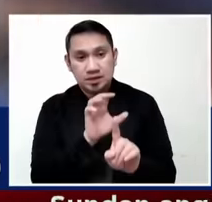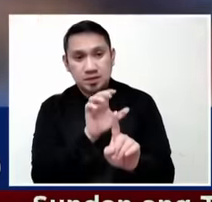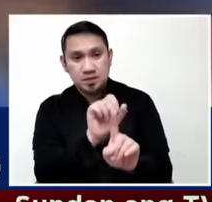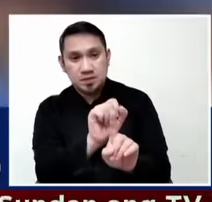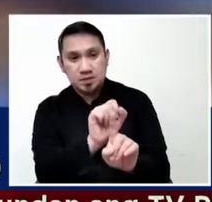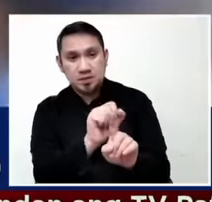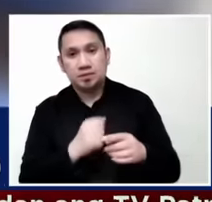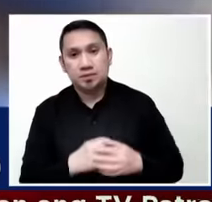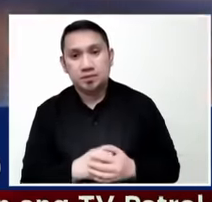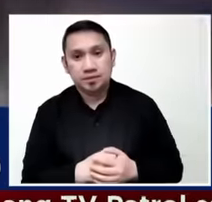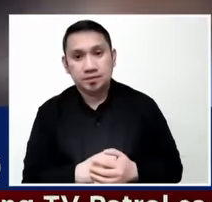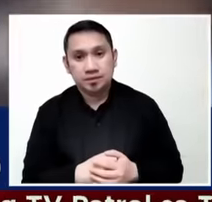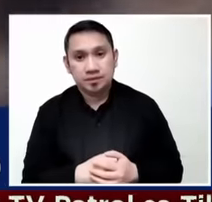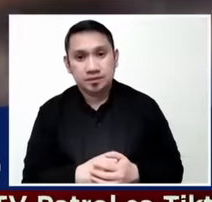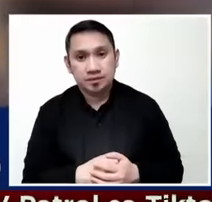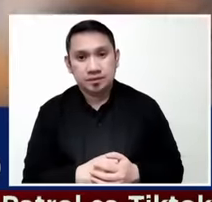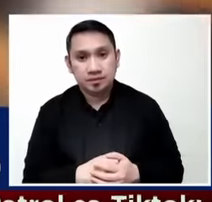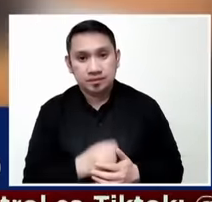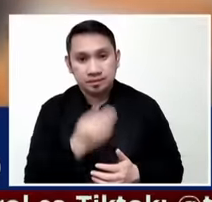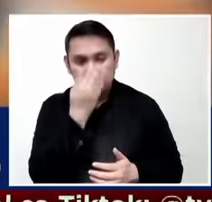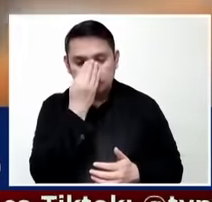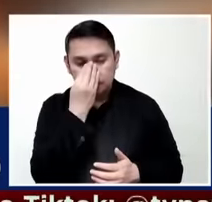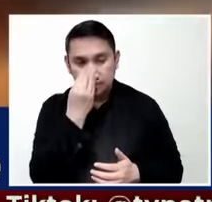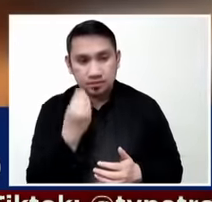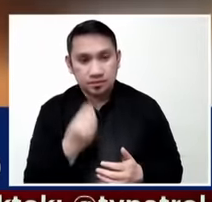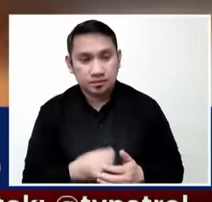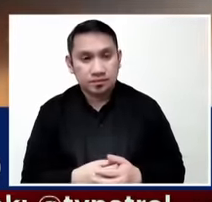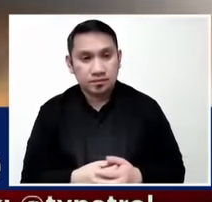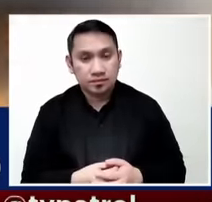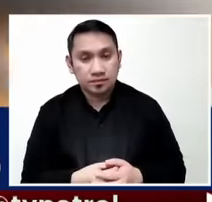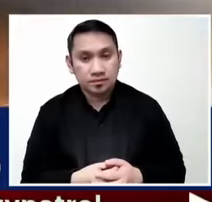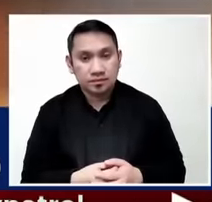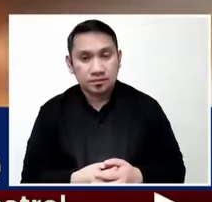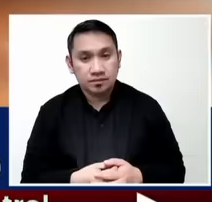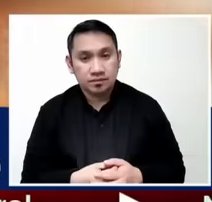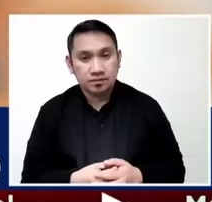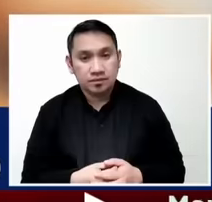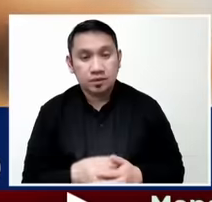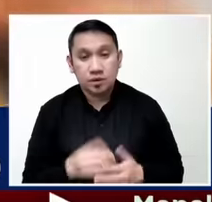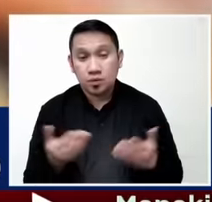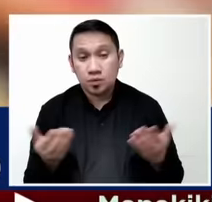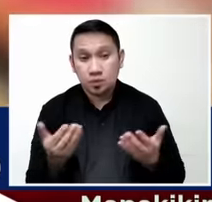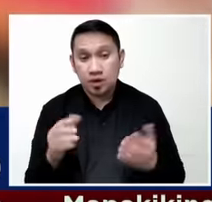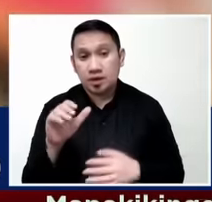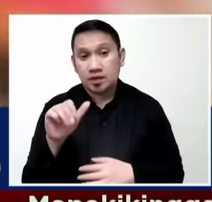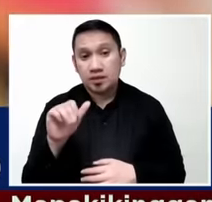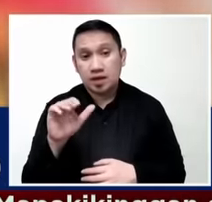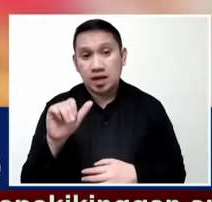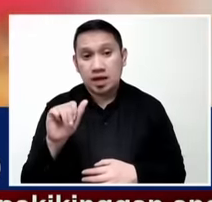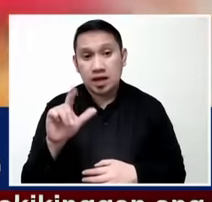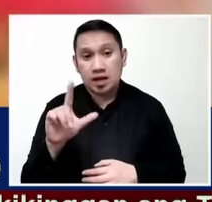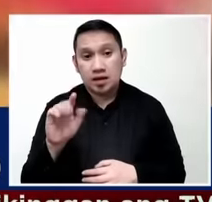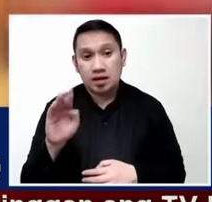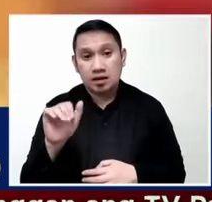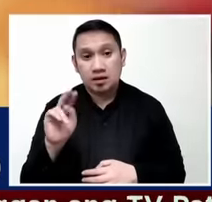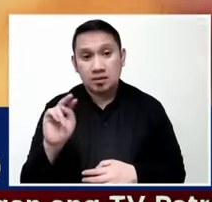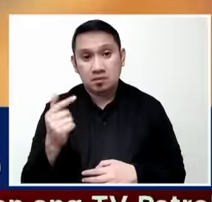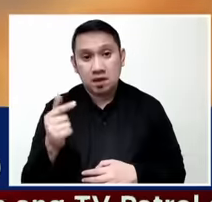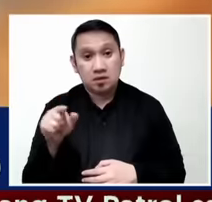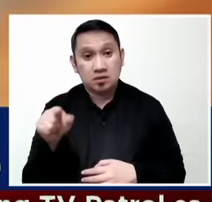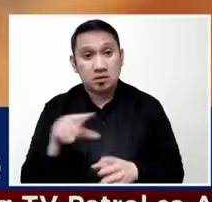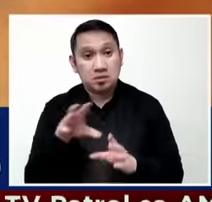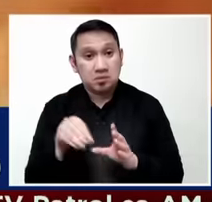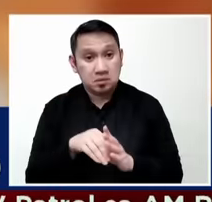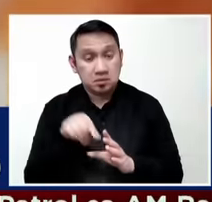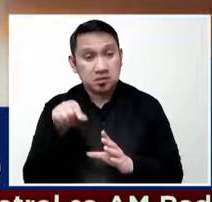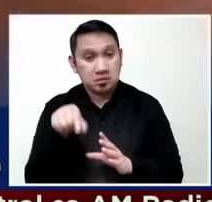Unit at Intelligence and Investigation Division ng BFP sa Alabang Muntinlupa. Sangkot umano ang bumbero mula Muntinlupa